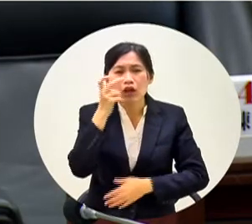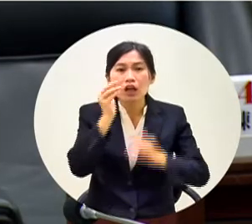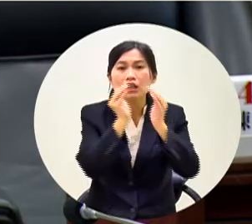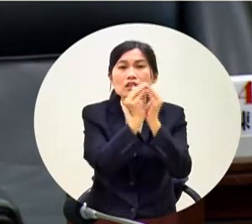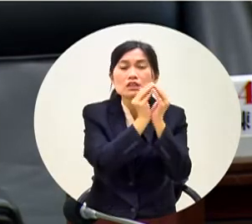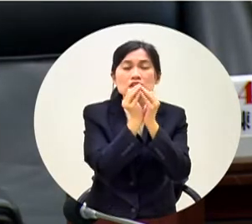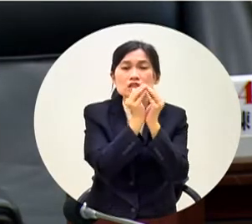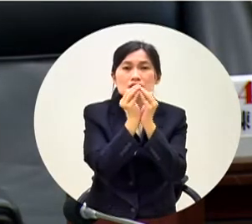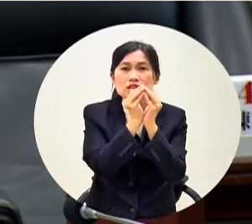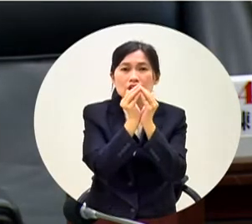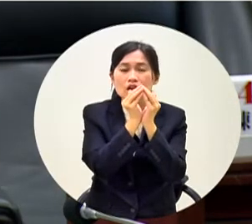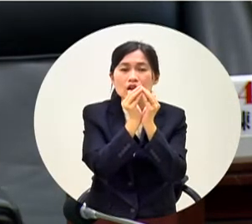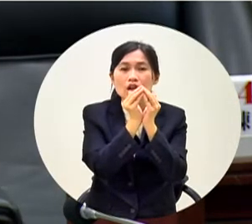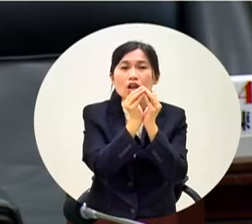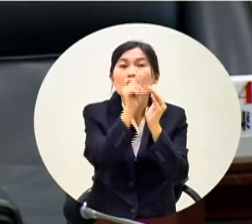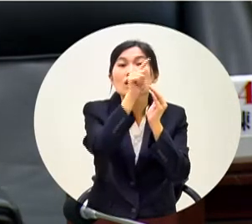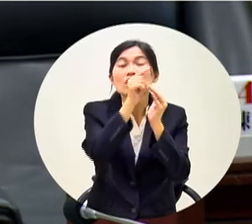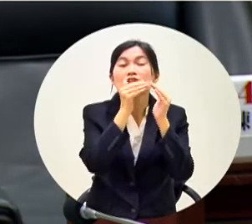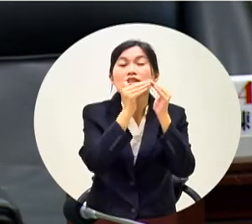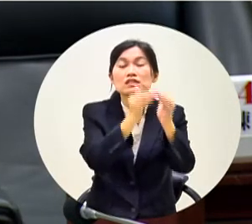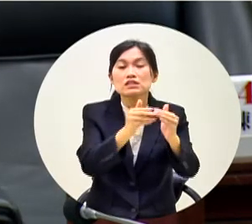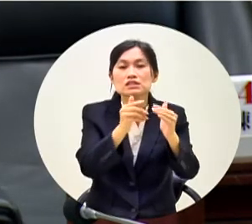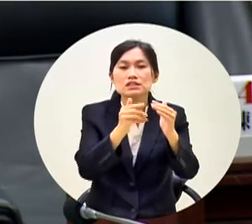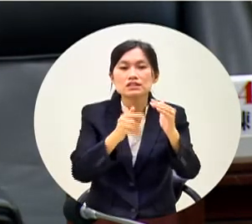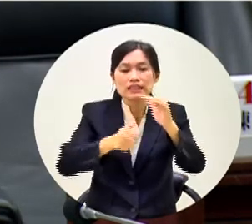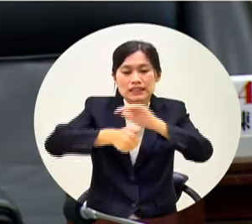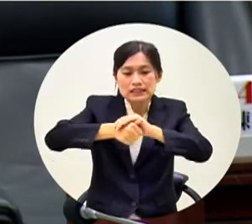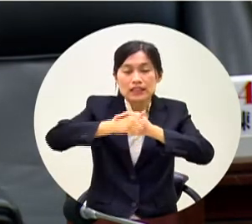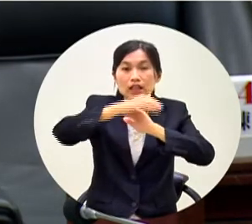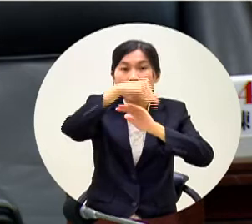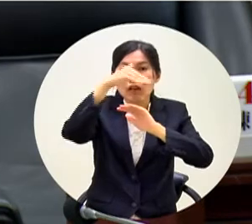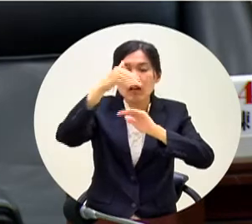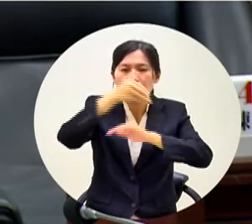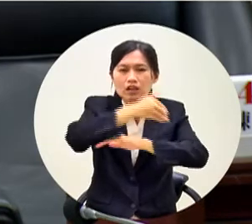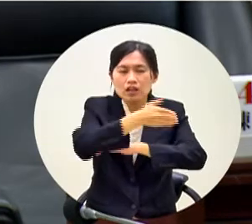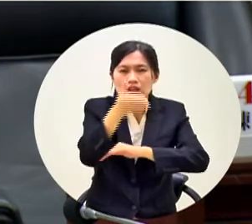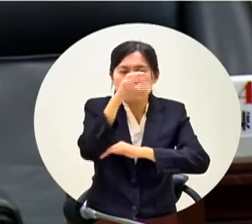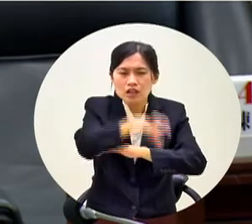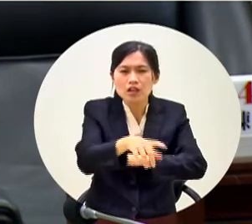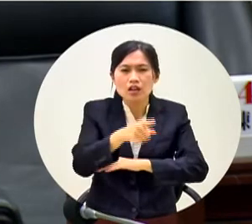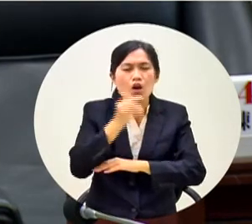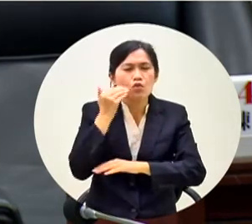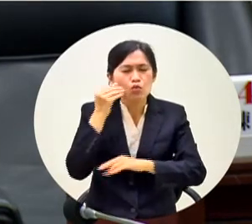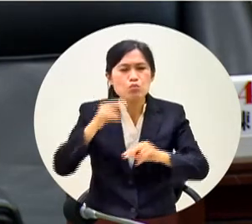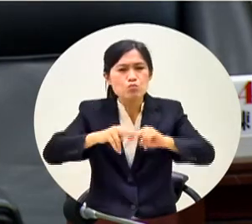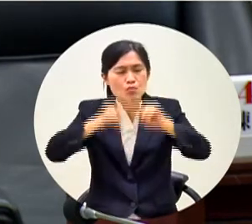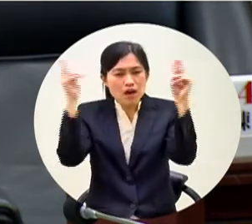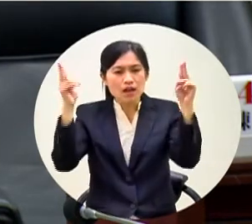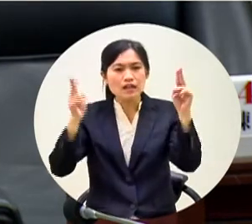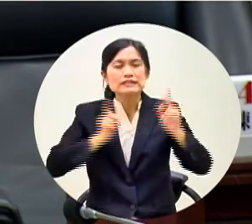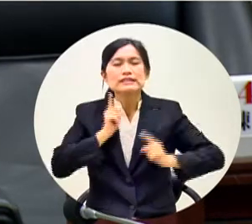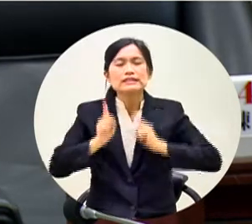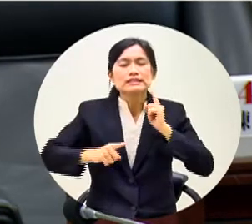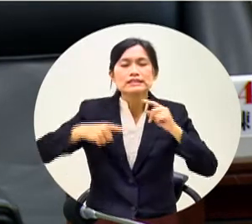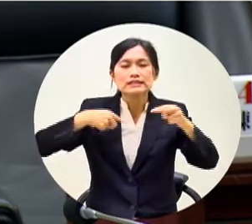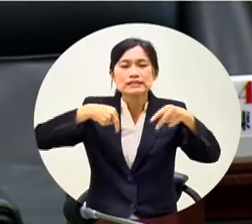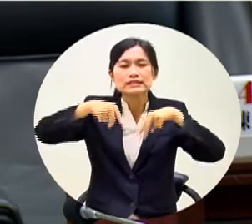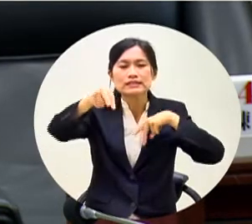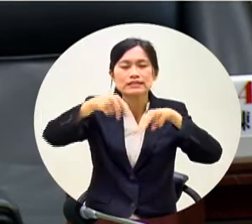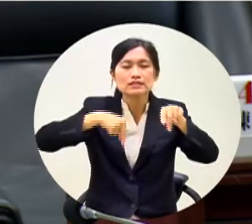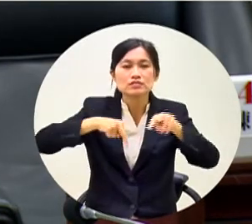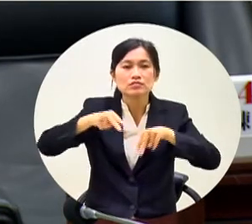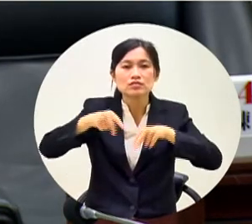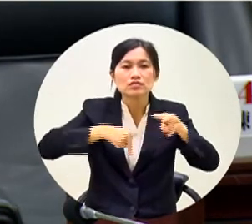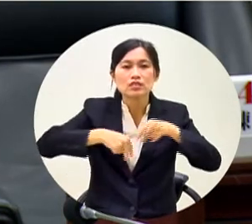嘛，伊只要若有开放、自由出入，人因你看人桃园市，伊市府嘛